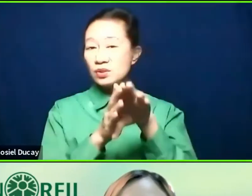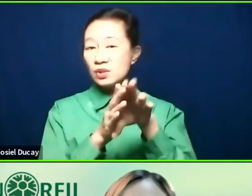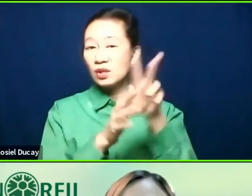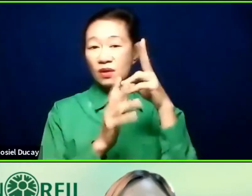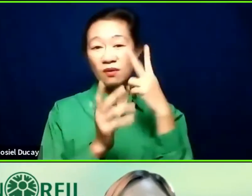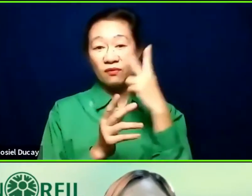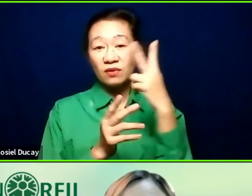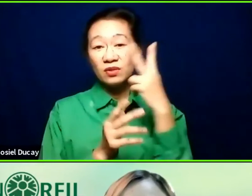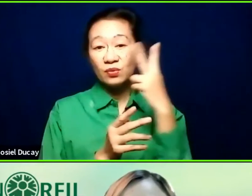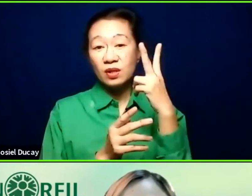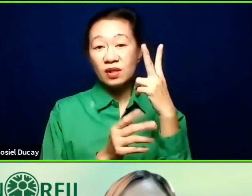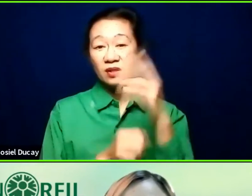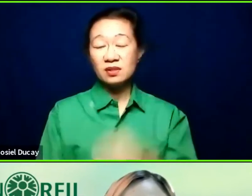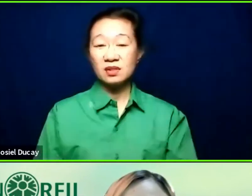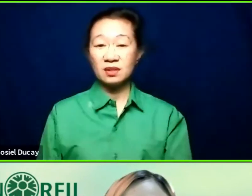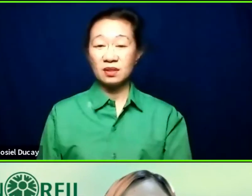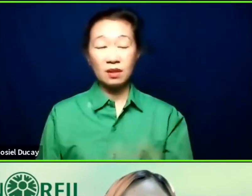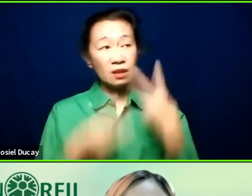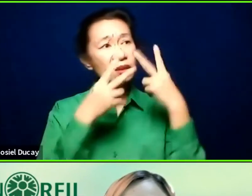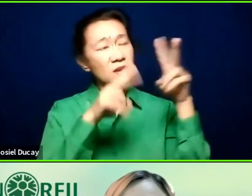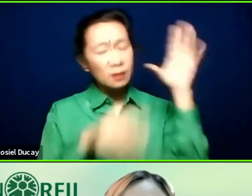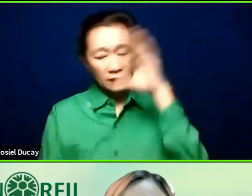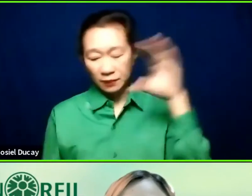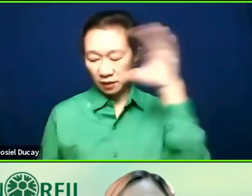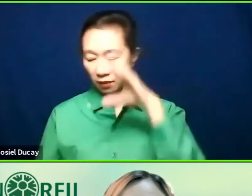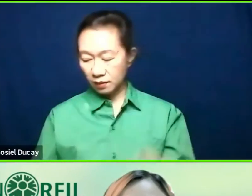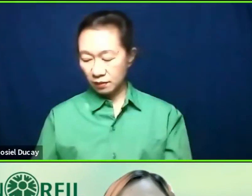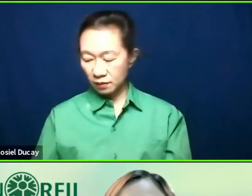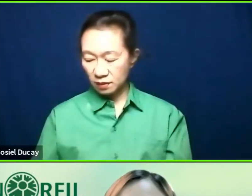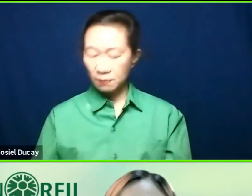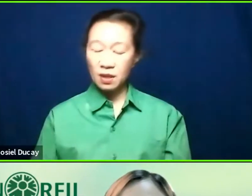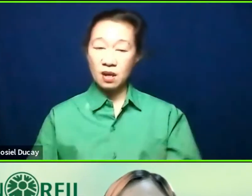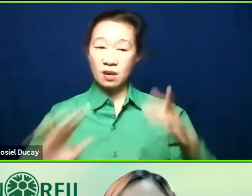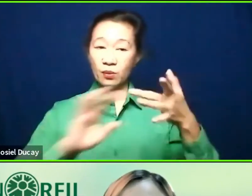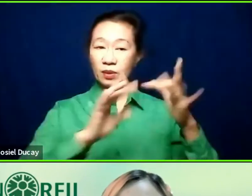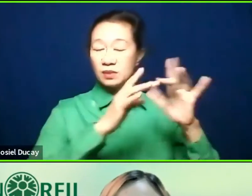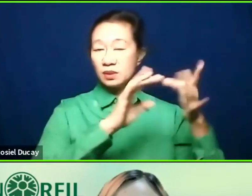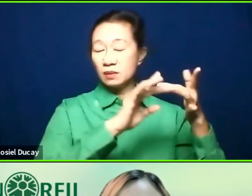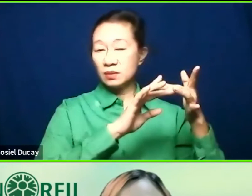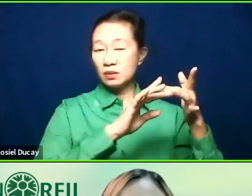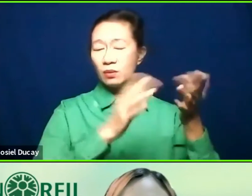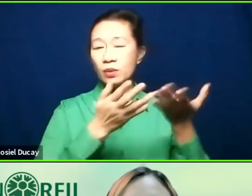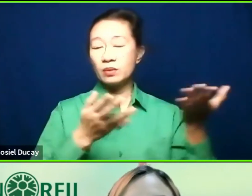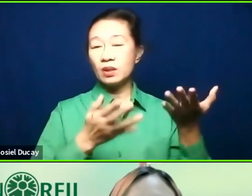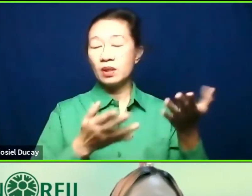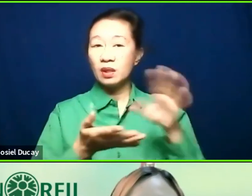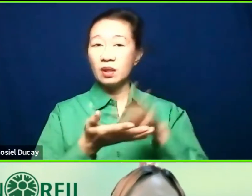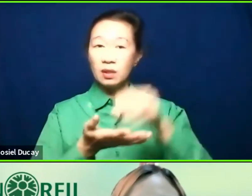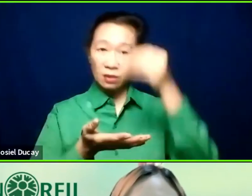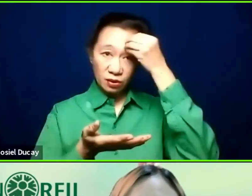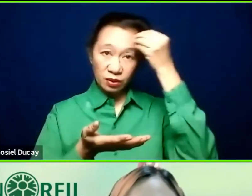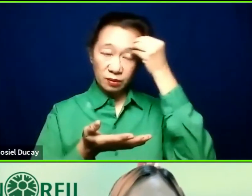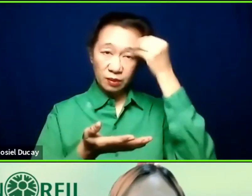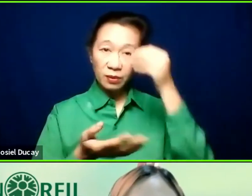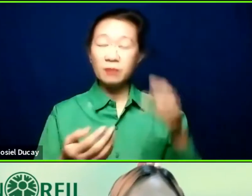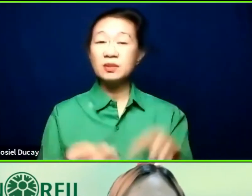No, you can look up po some websites. There's Do to Learn. Meron ganung mga websites na may